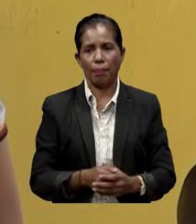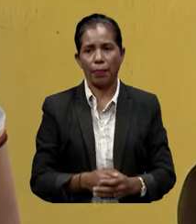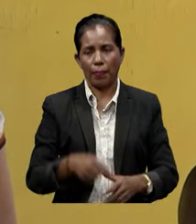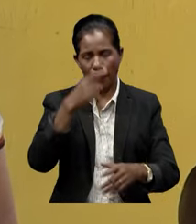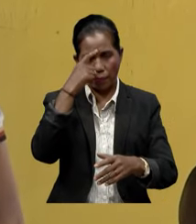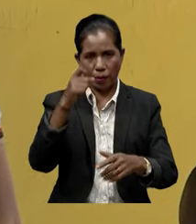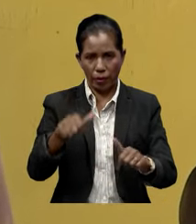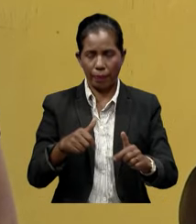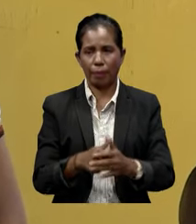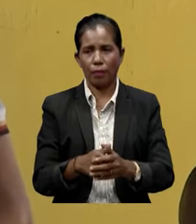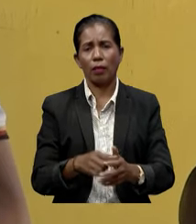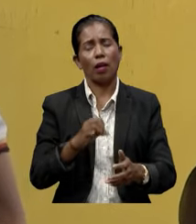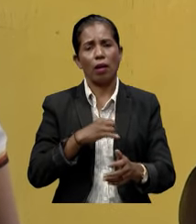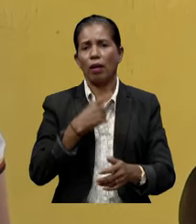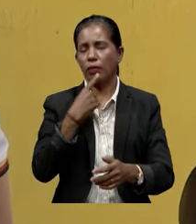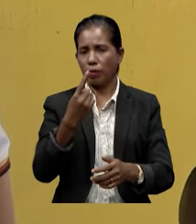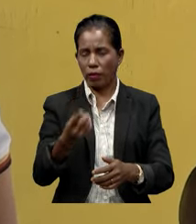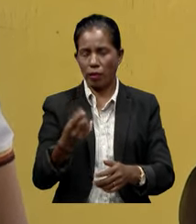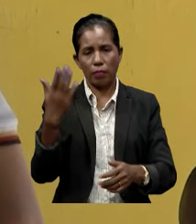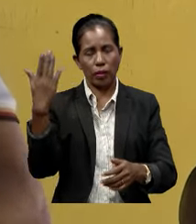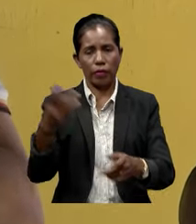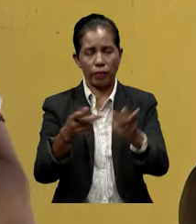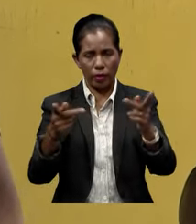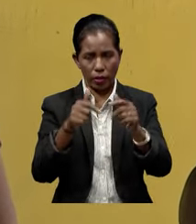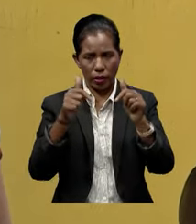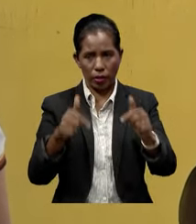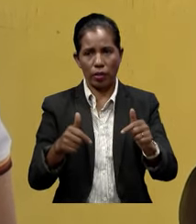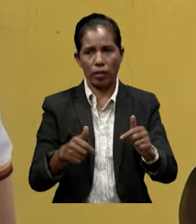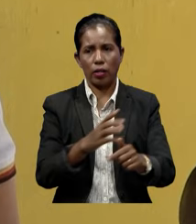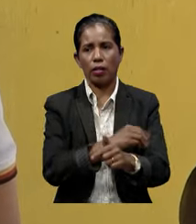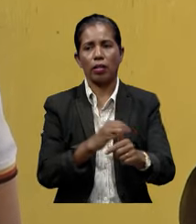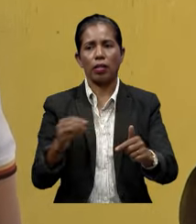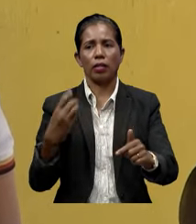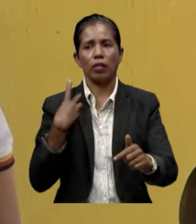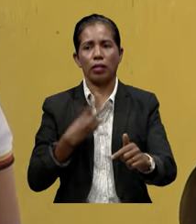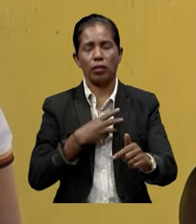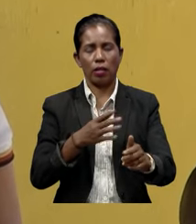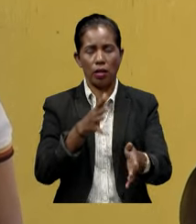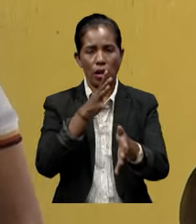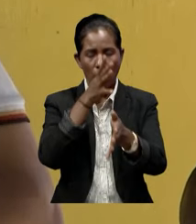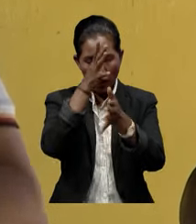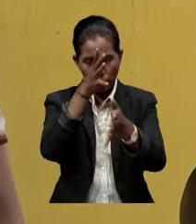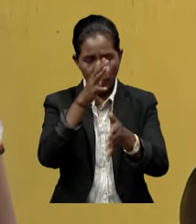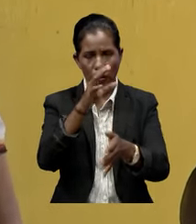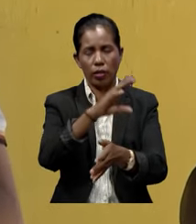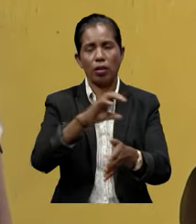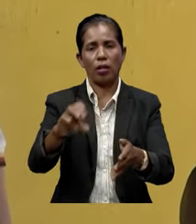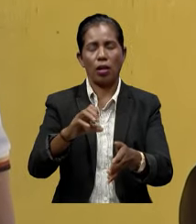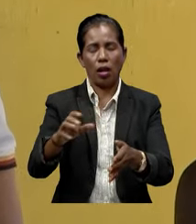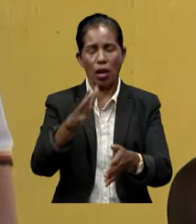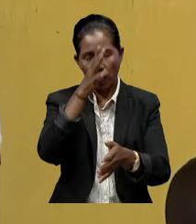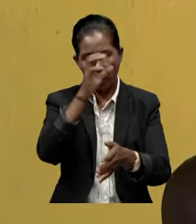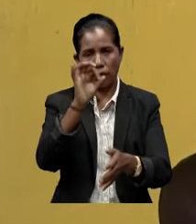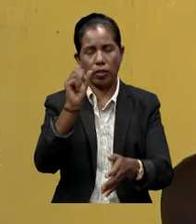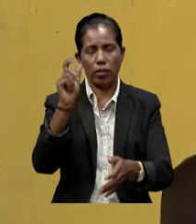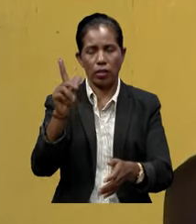Tamane, maka watete rai turis kaine, rai nebe proklamador, itenia bosawi ne fatin, namos rai ne behemendelu